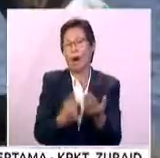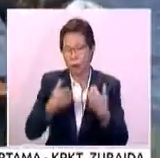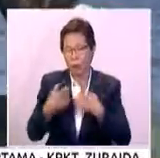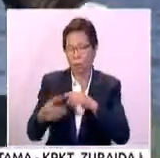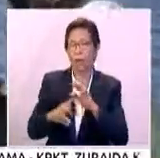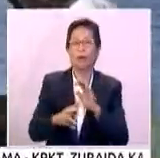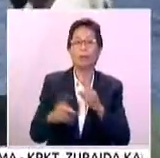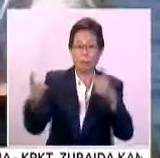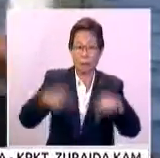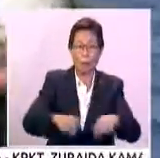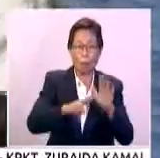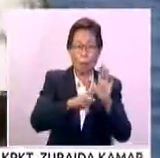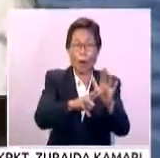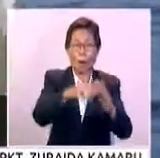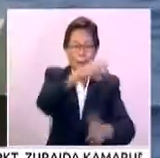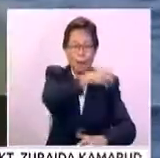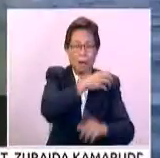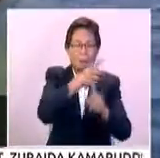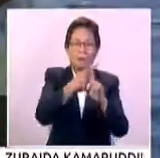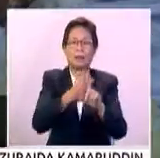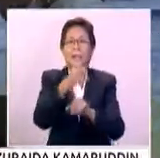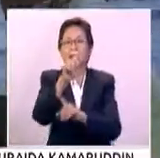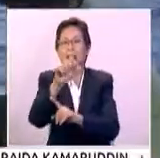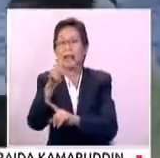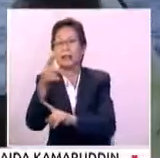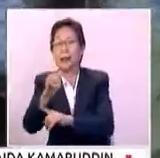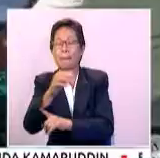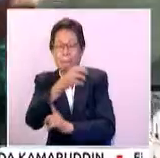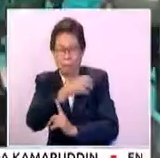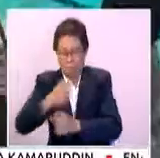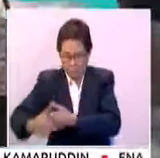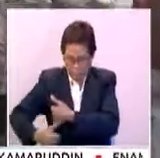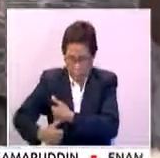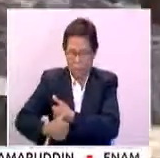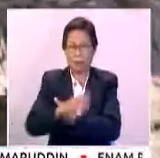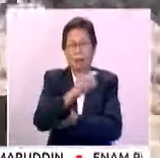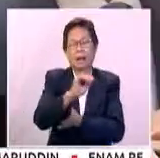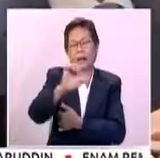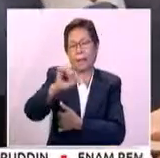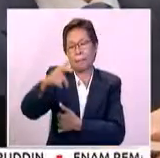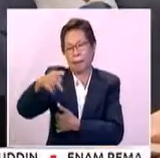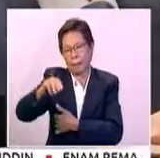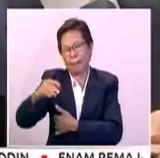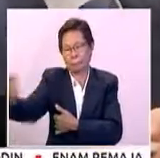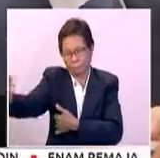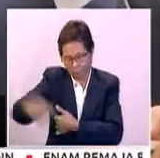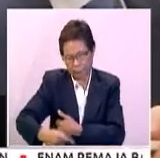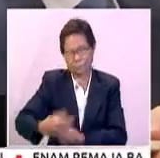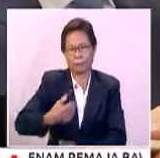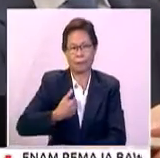dihadiri wakil pegawai dari Tentera Laut Diraja Malaysia TLDM dan agensi maritim lain.